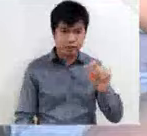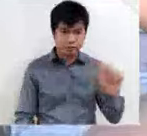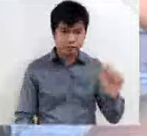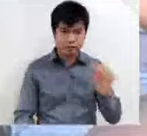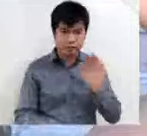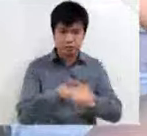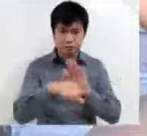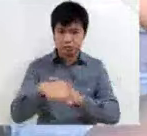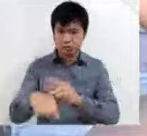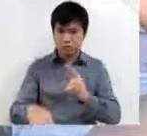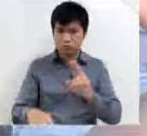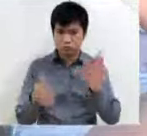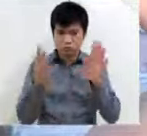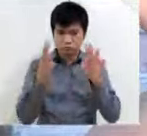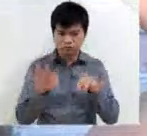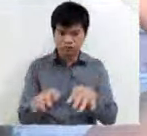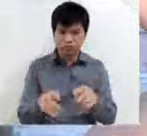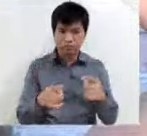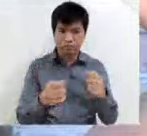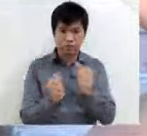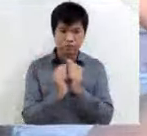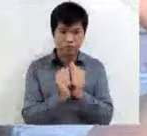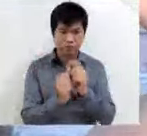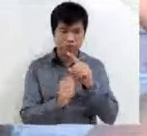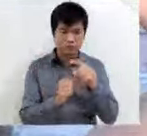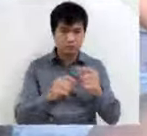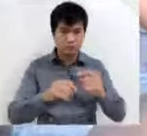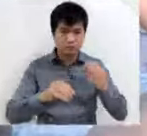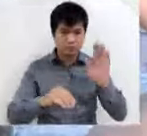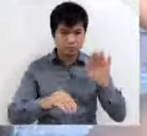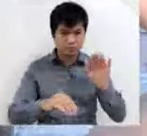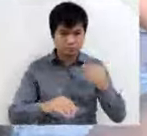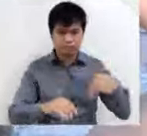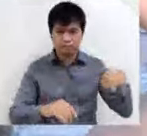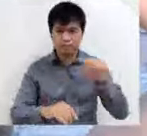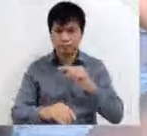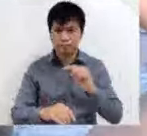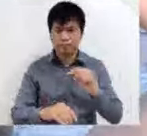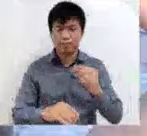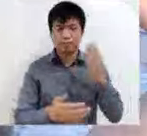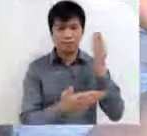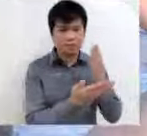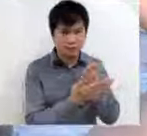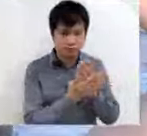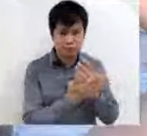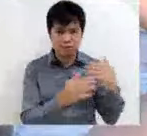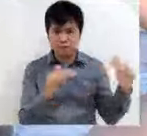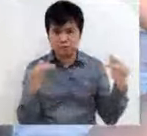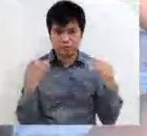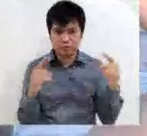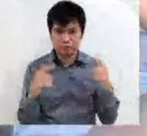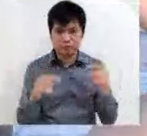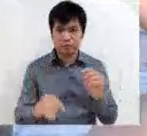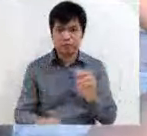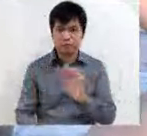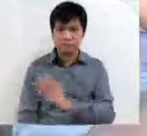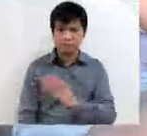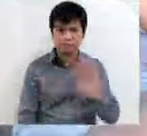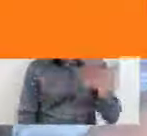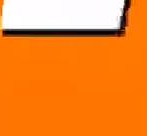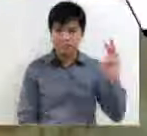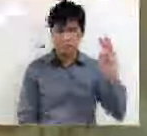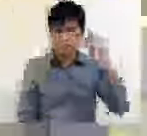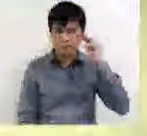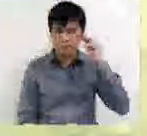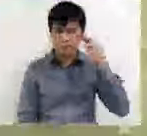Nations. Kasabay ng panawagan ng humanitarian ceasefire. Ang Frontline News Abroad sa report ni Maricel Halili.